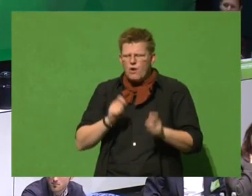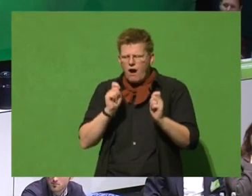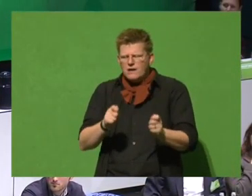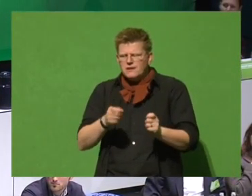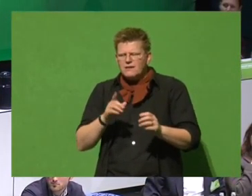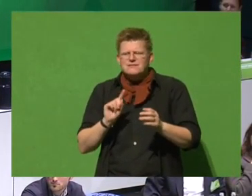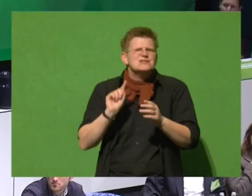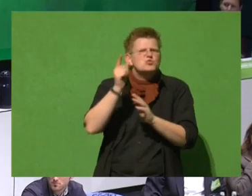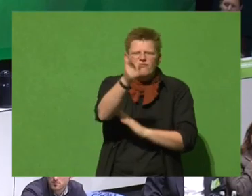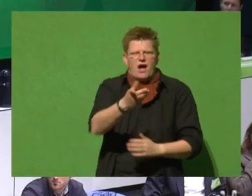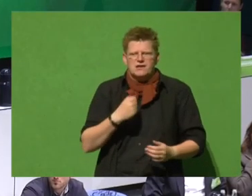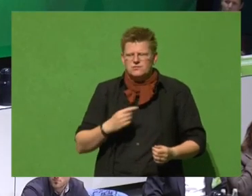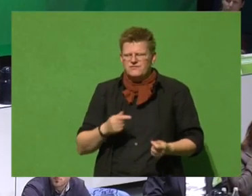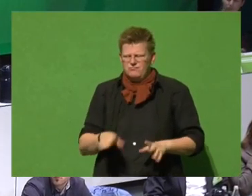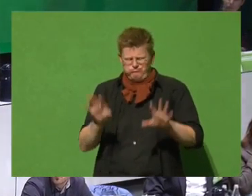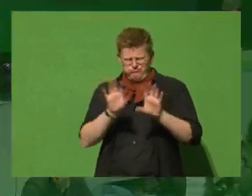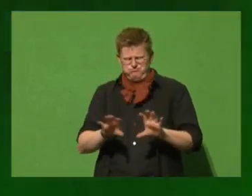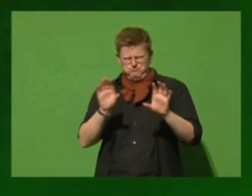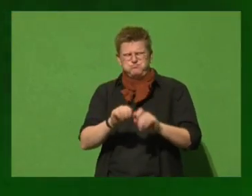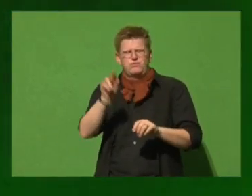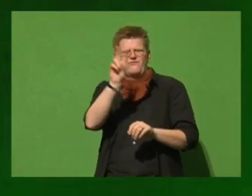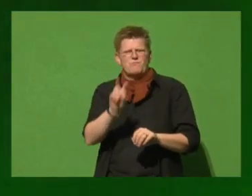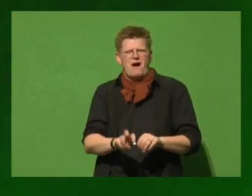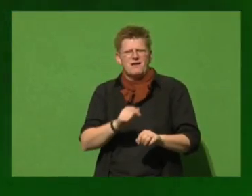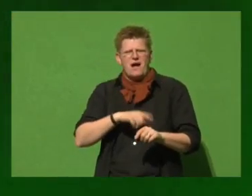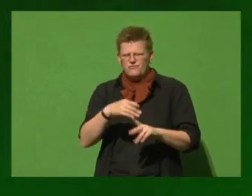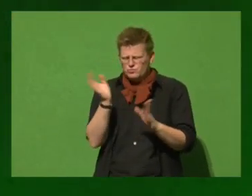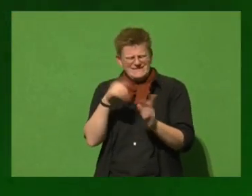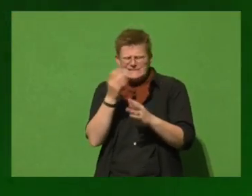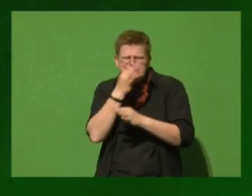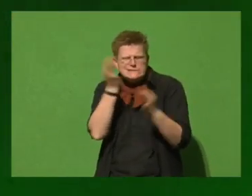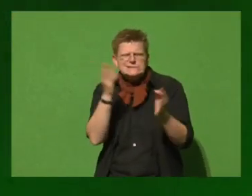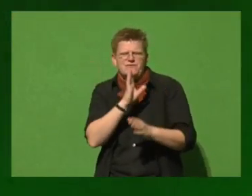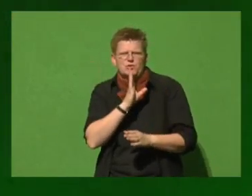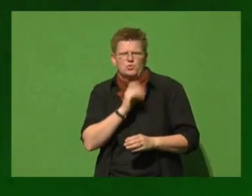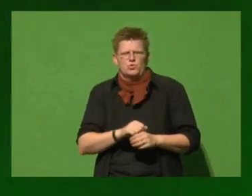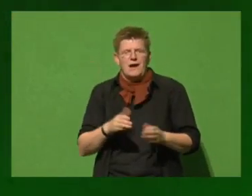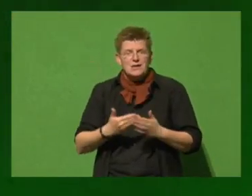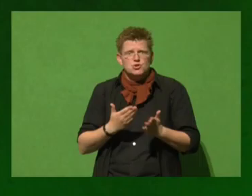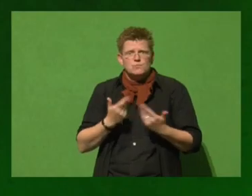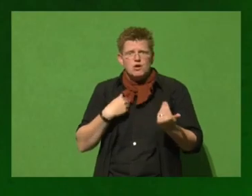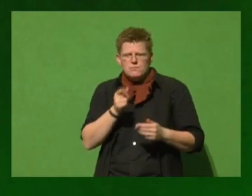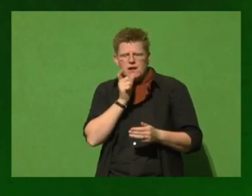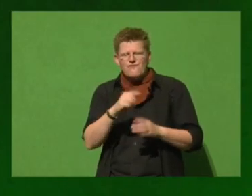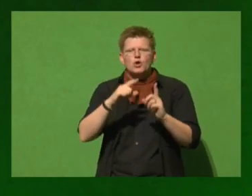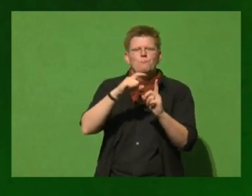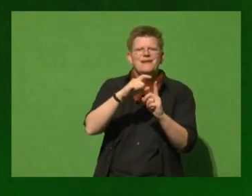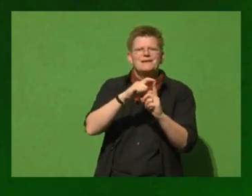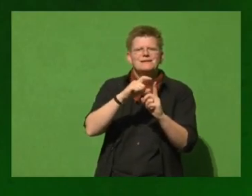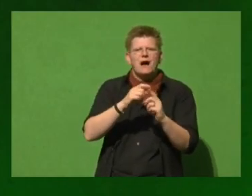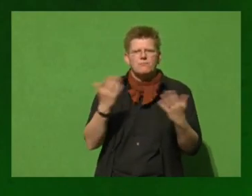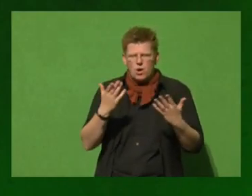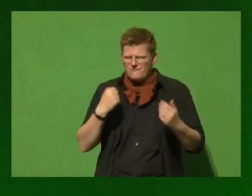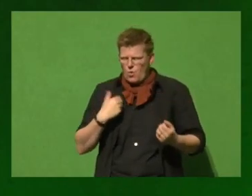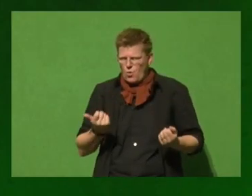gleichzeitig ist es für mich so ein Weichspülparagraphen. Ich habe in der Begründung unter anderem viel das Wort Pegida. Wo ist denn da die Islamophobie